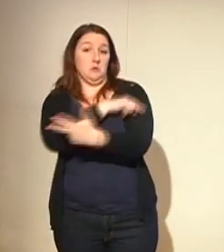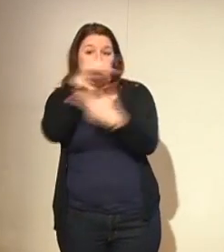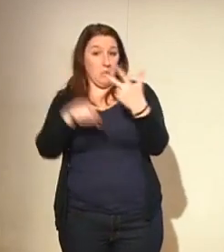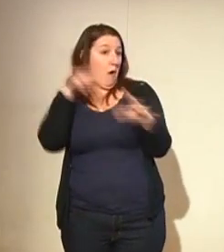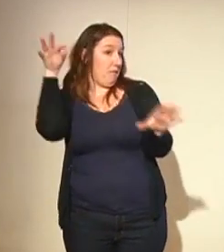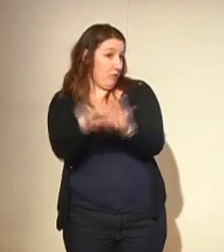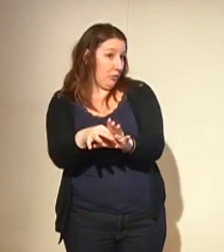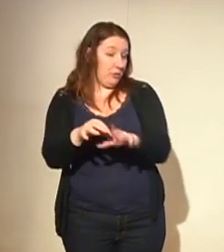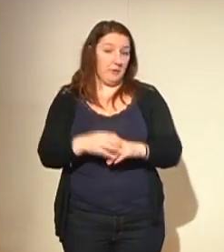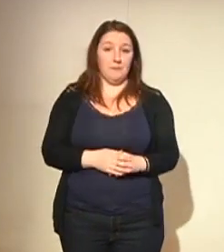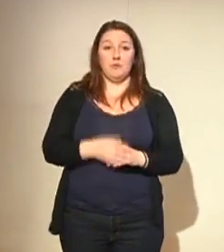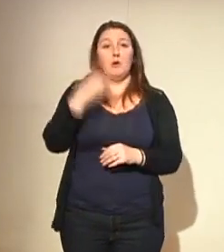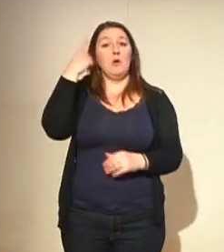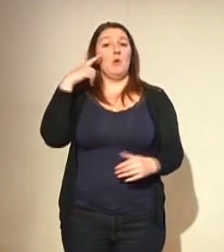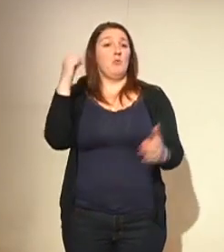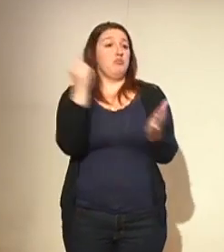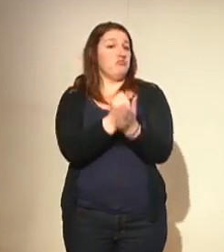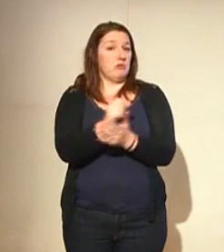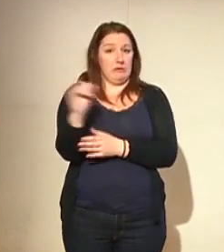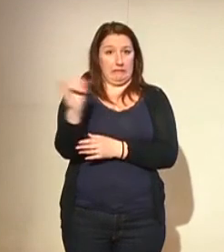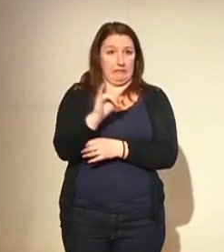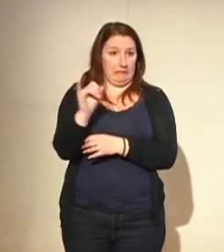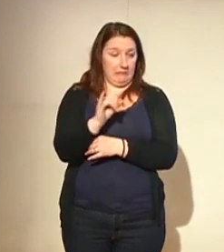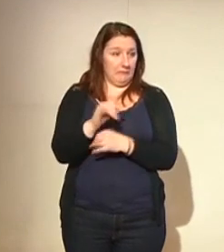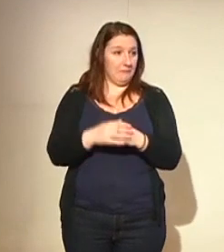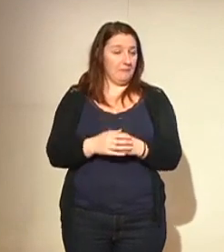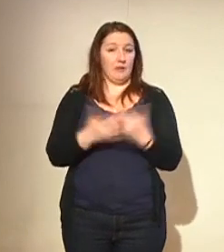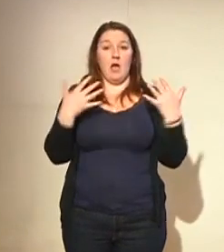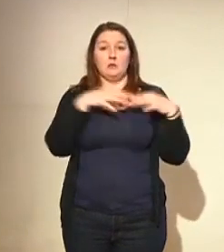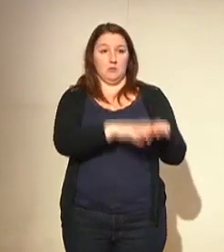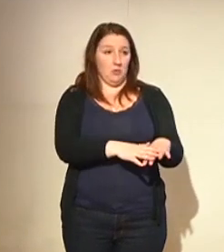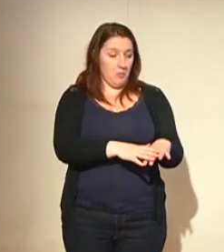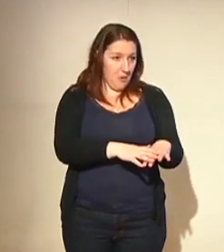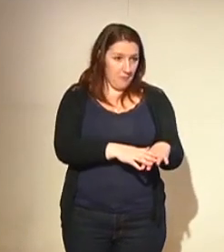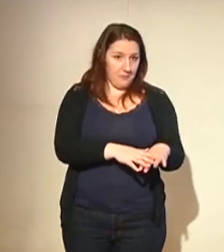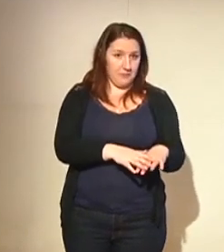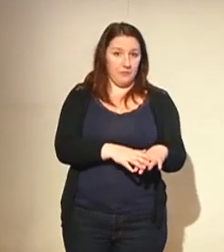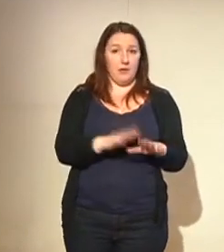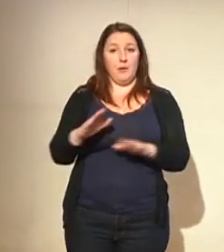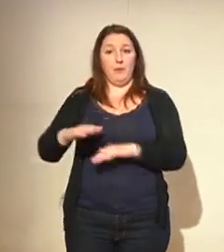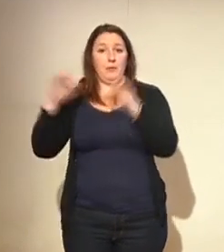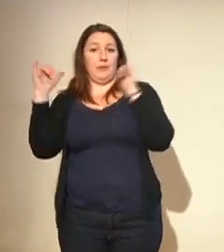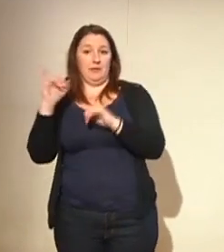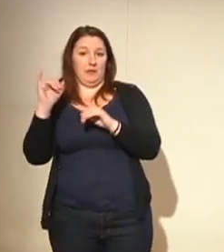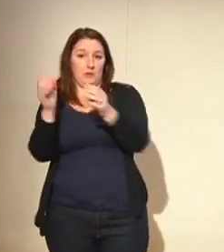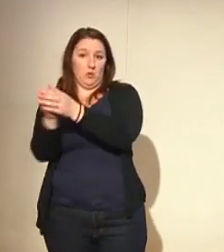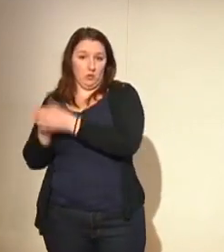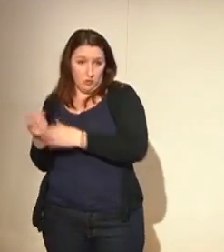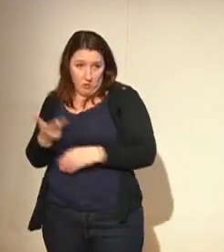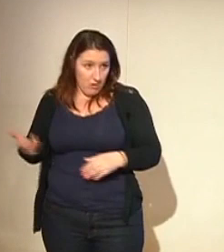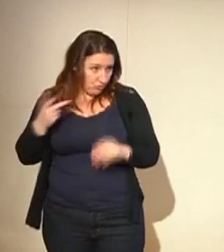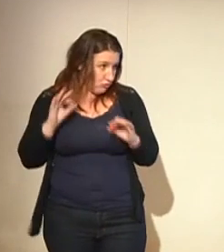vote qui est pour rassemblement ne prend pas part au vote j'imagine les trois